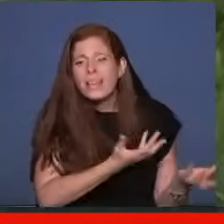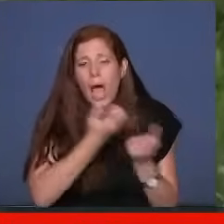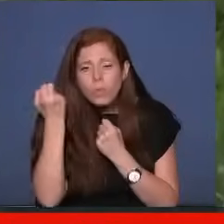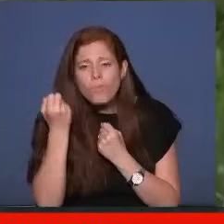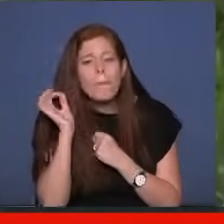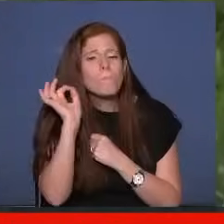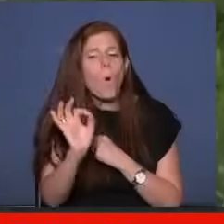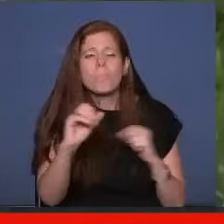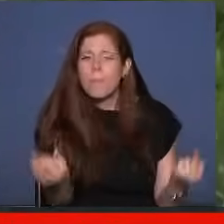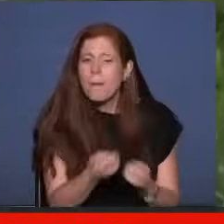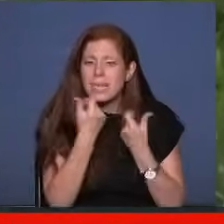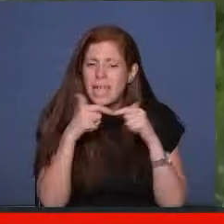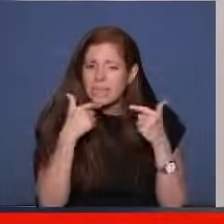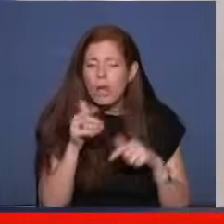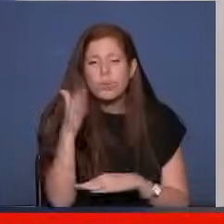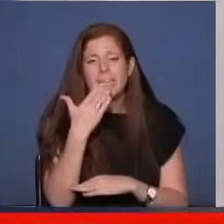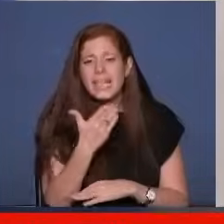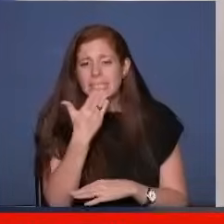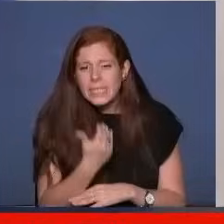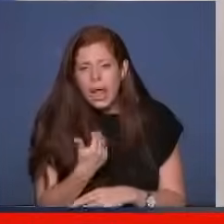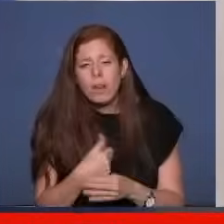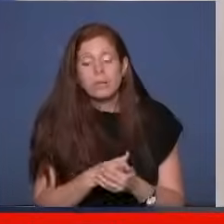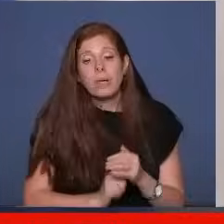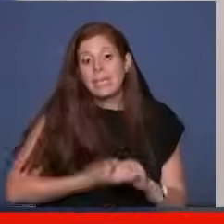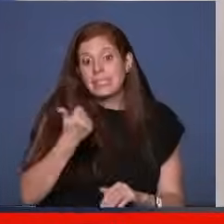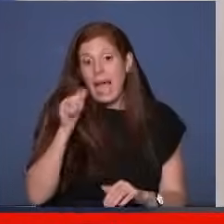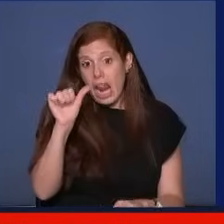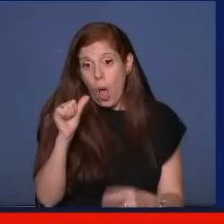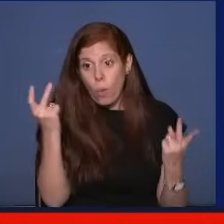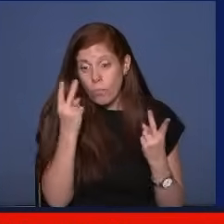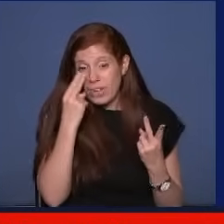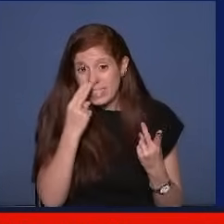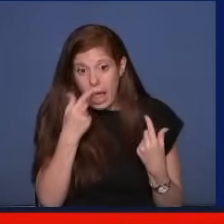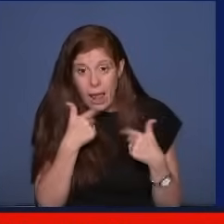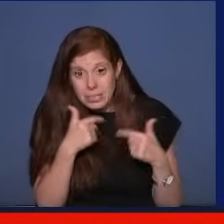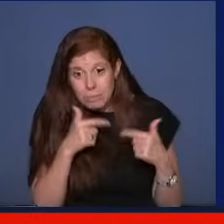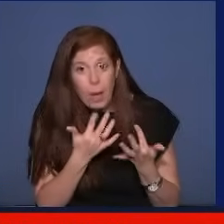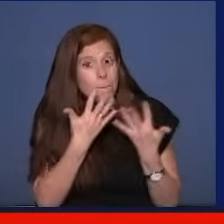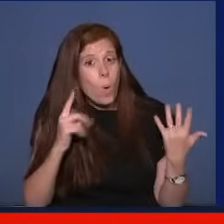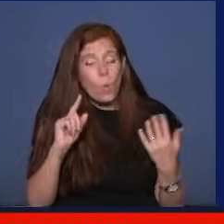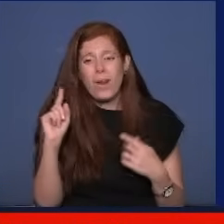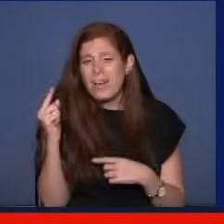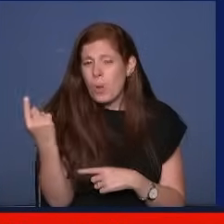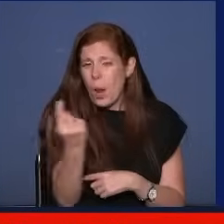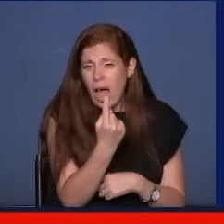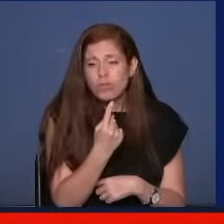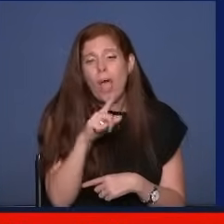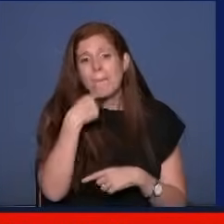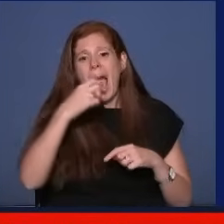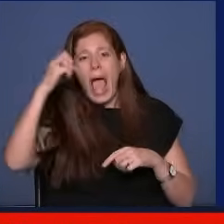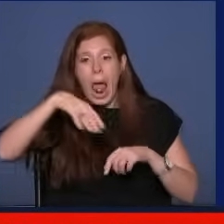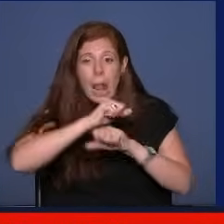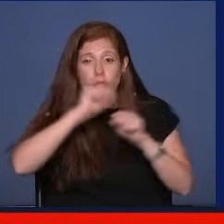פוגעת במאמצי הסברה של מדינת ישראל. השר אליהו כמובן ניסה להסביר. ברור לכל בר דעת שהאמירה על אטום היא